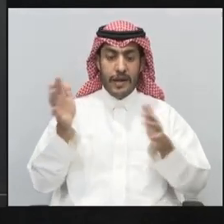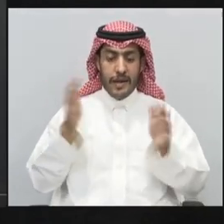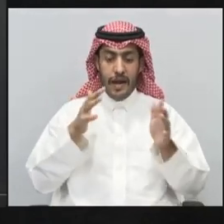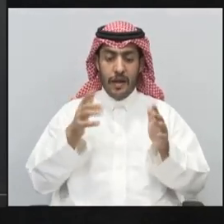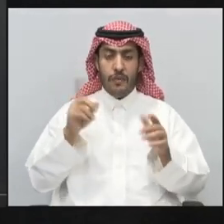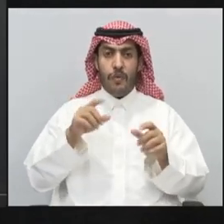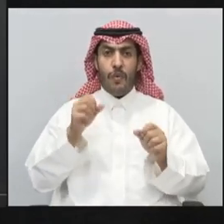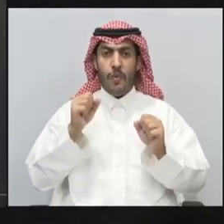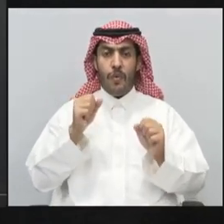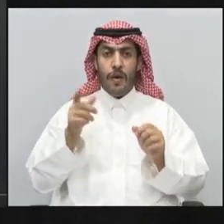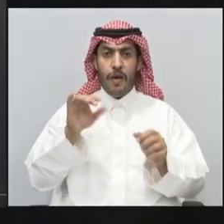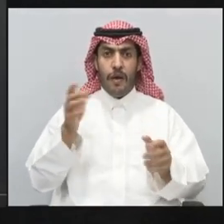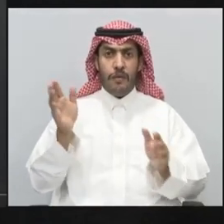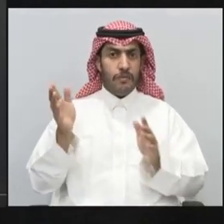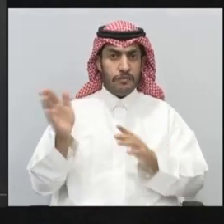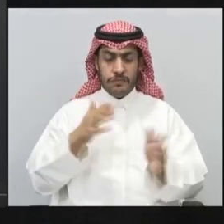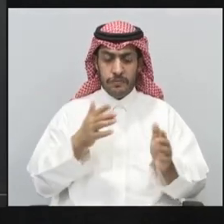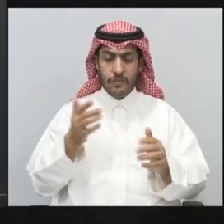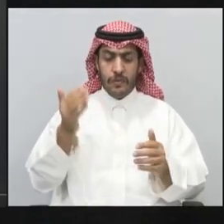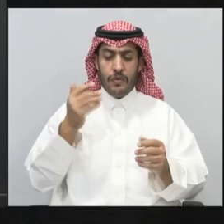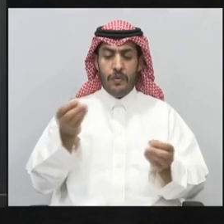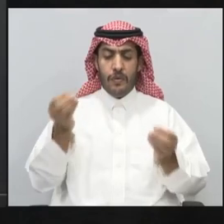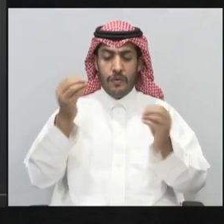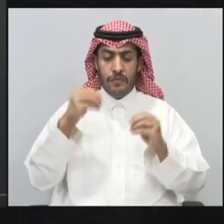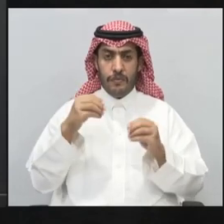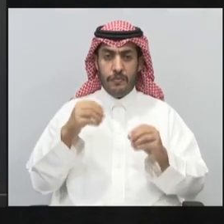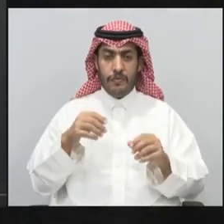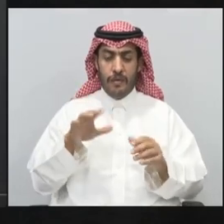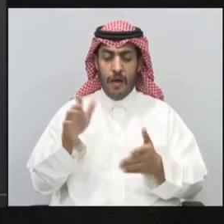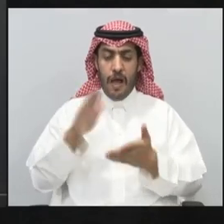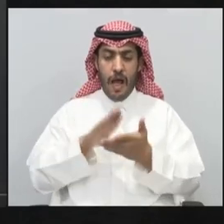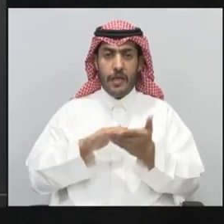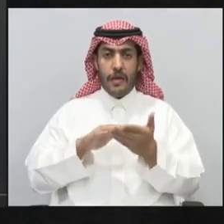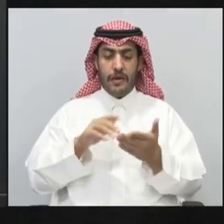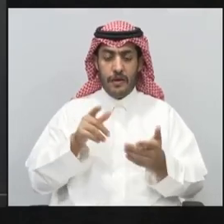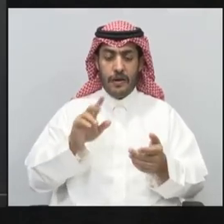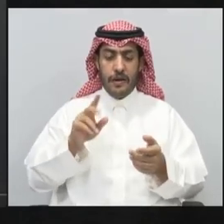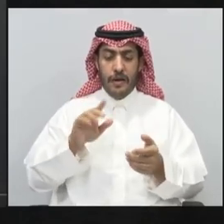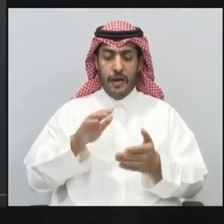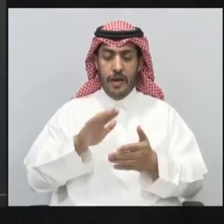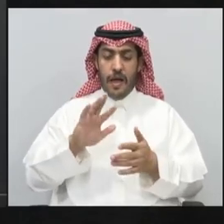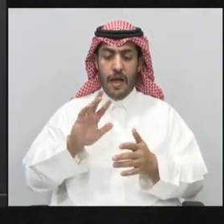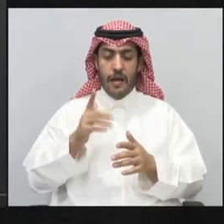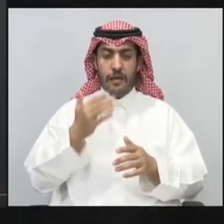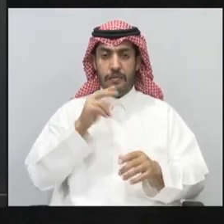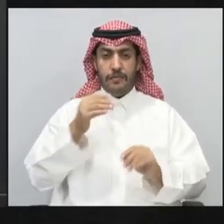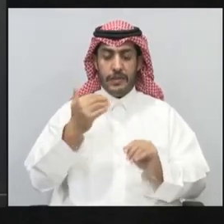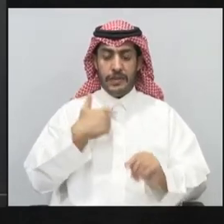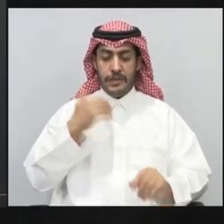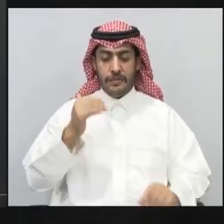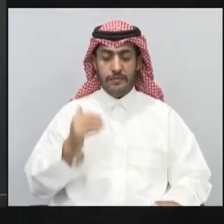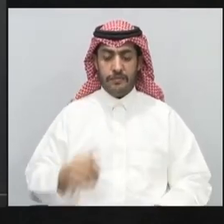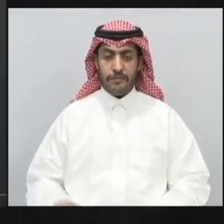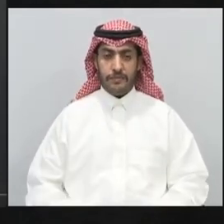وقوه المد والجزر وحراره الارض مصادر طاقه دون اي خطر على البيئه مصادر طاقه دون اي